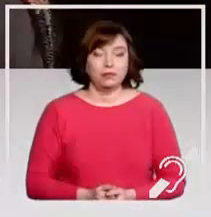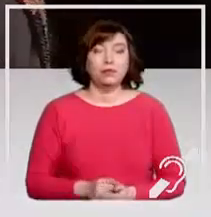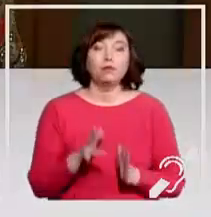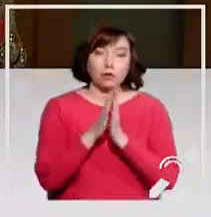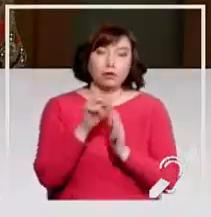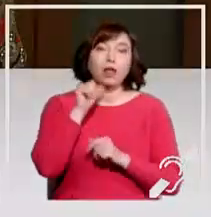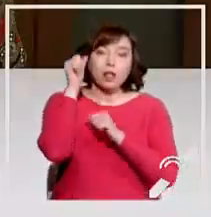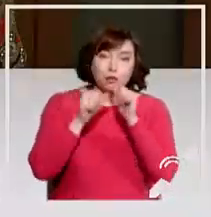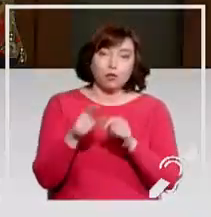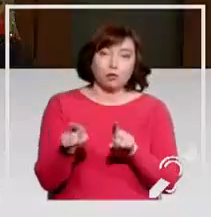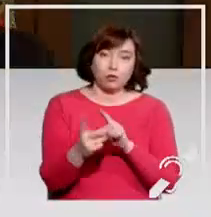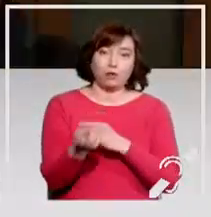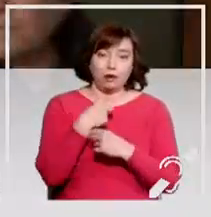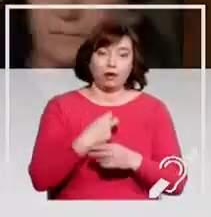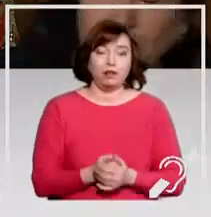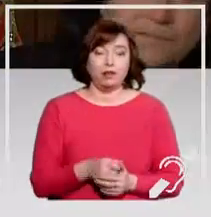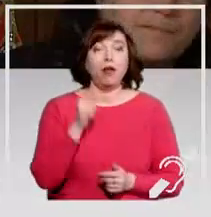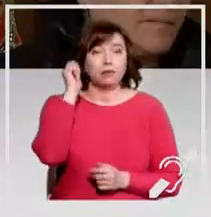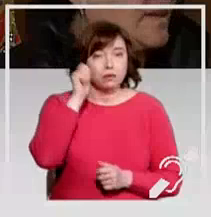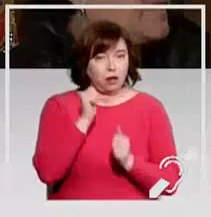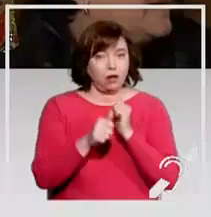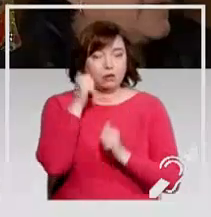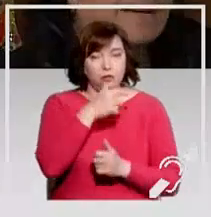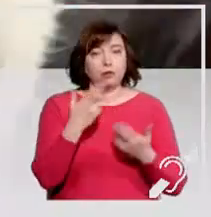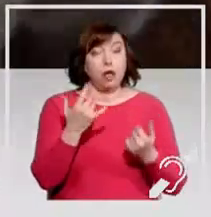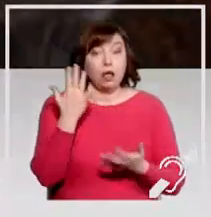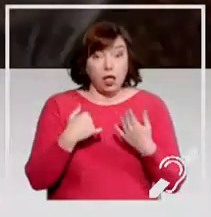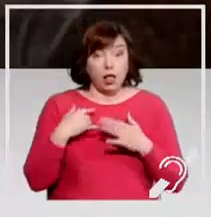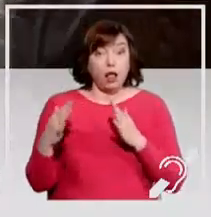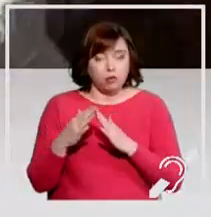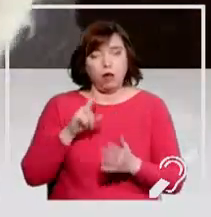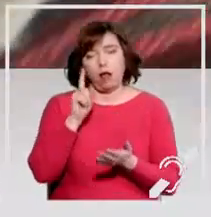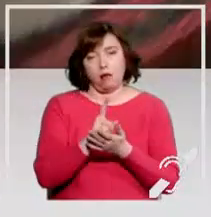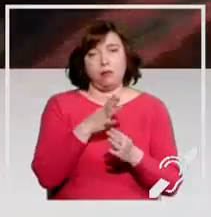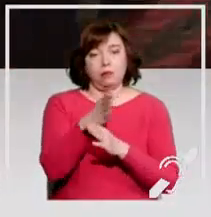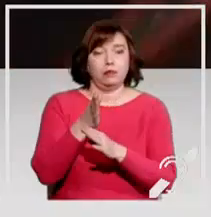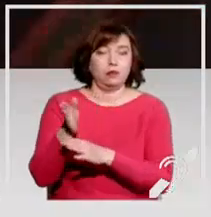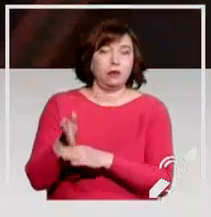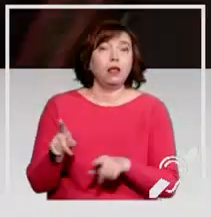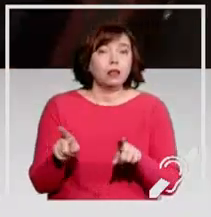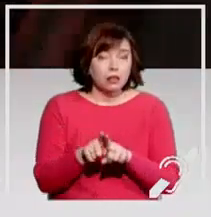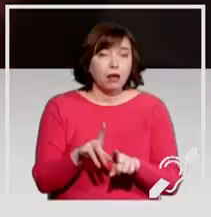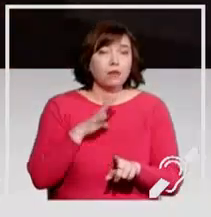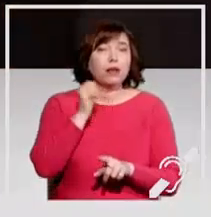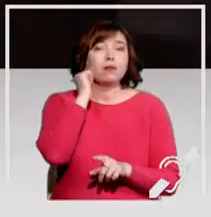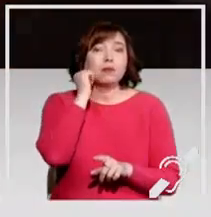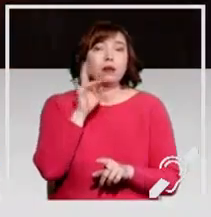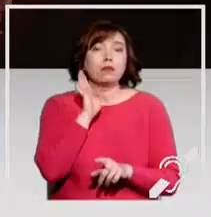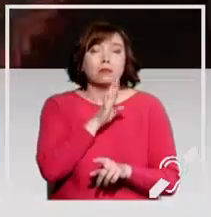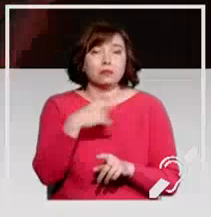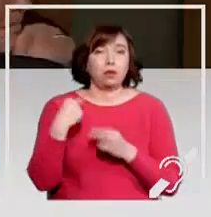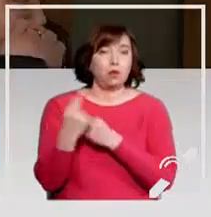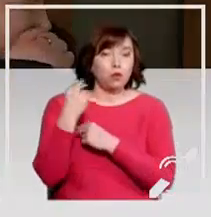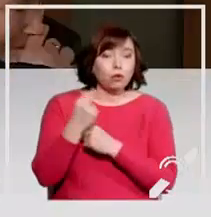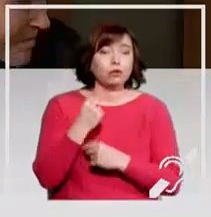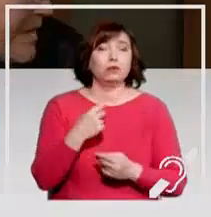să veniți. În fiecare an primiți colindători. Când suntem acasă, întotdeauna primim. Îți trăim că așa am început de la bătrâni, așa am deprins,